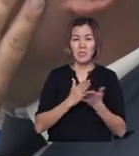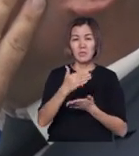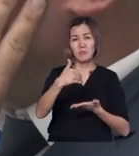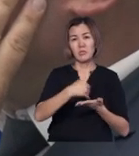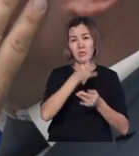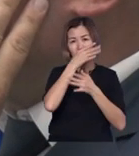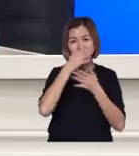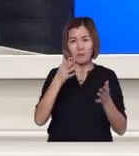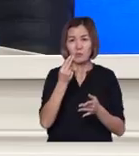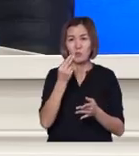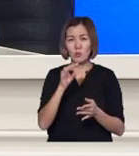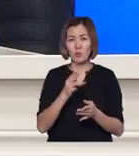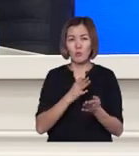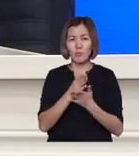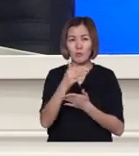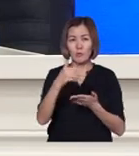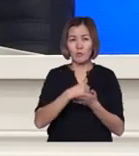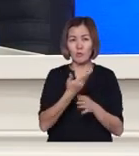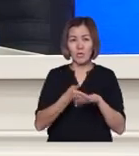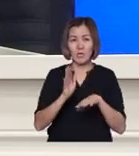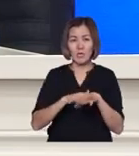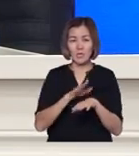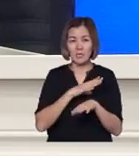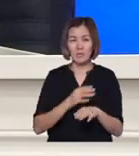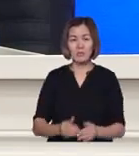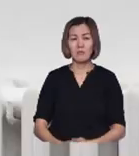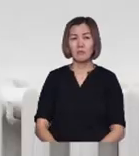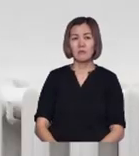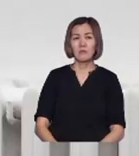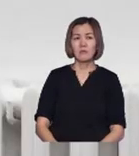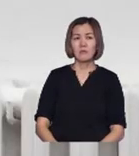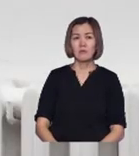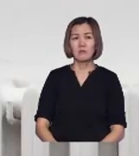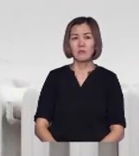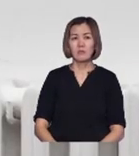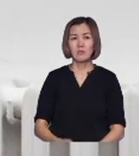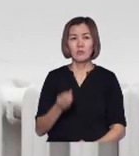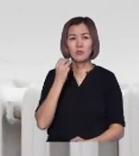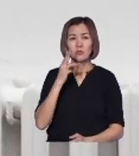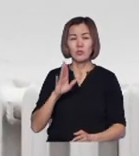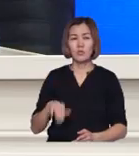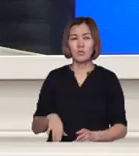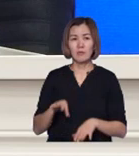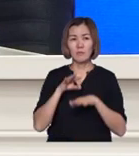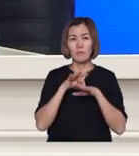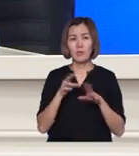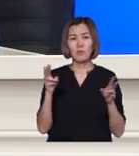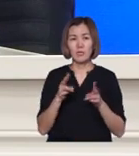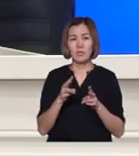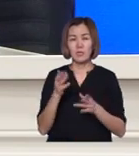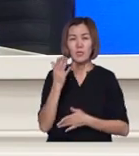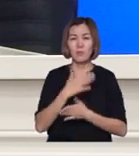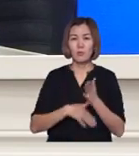Сонға кремайды дейді. Ермек, қазір ана кісімен бірге түстен кейін аралап шық. Мүгедектігі